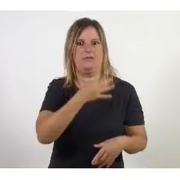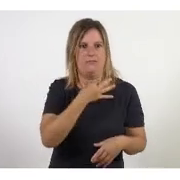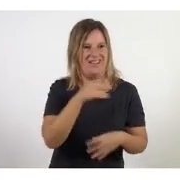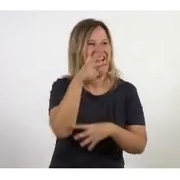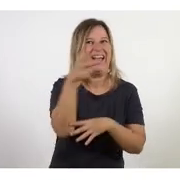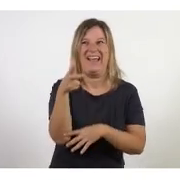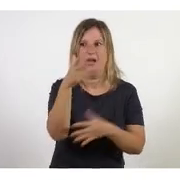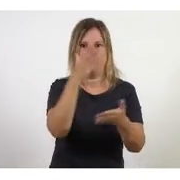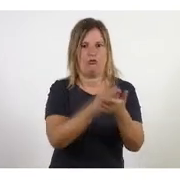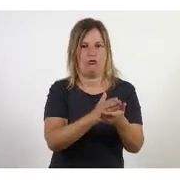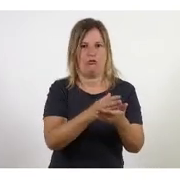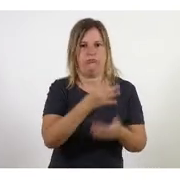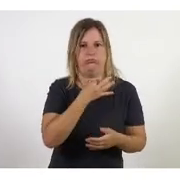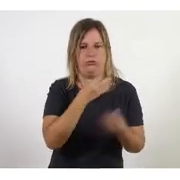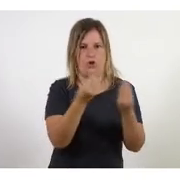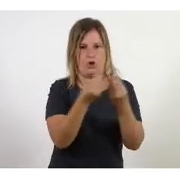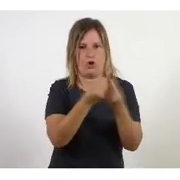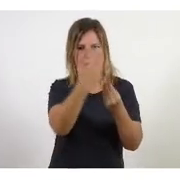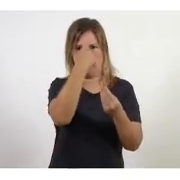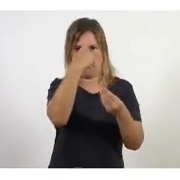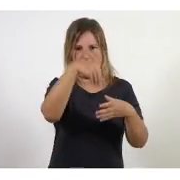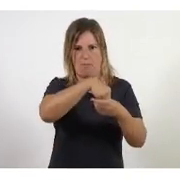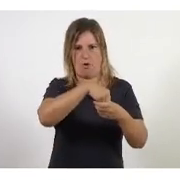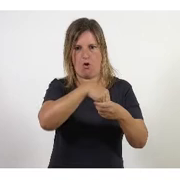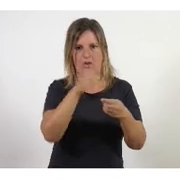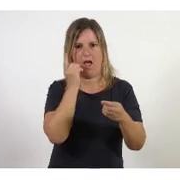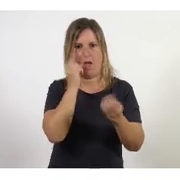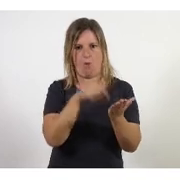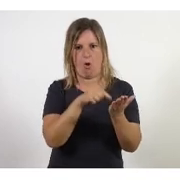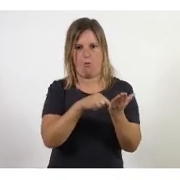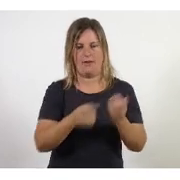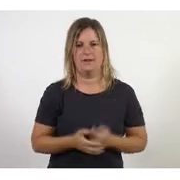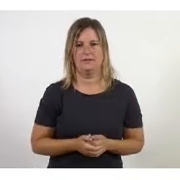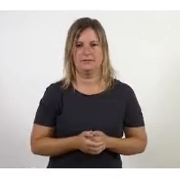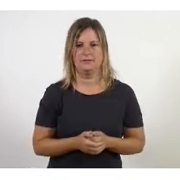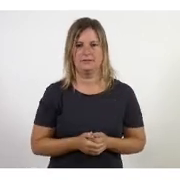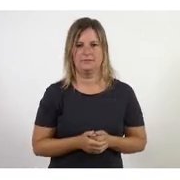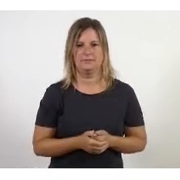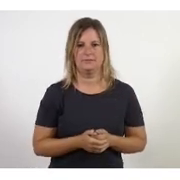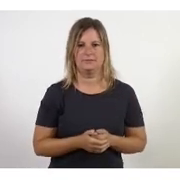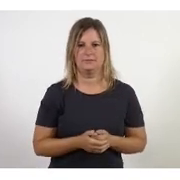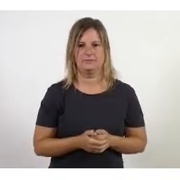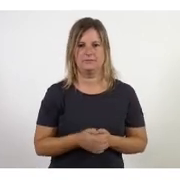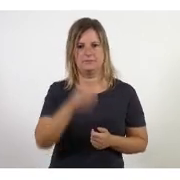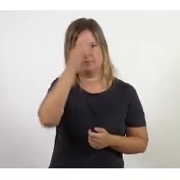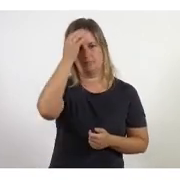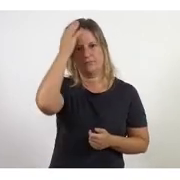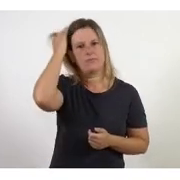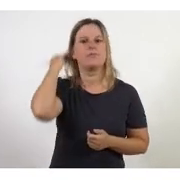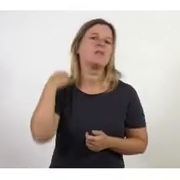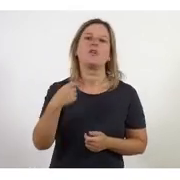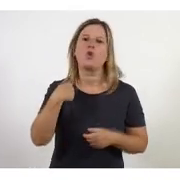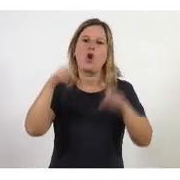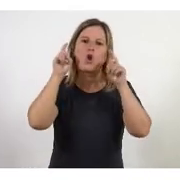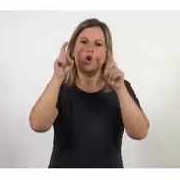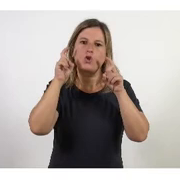m'he quedat sense espai en el disc dur del meu telèfon per gravar més vídeos. A la meva recomanació, si voleu